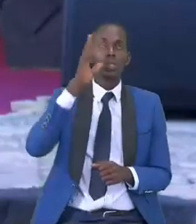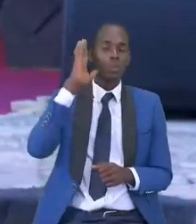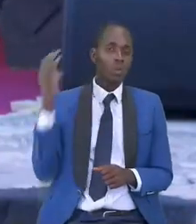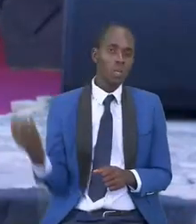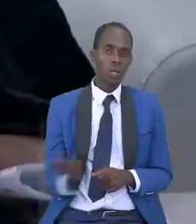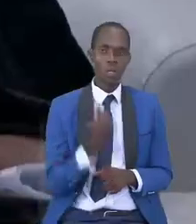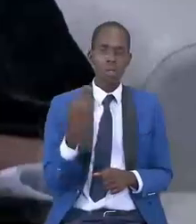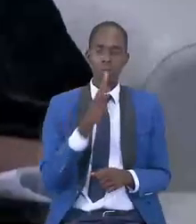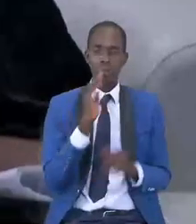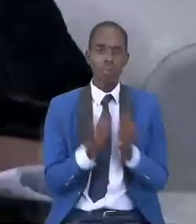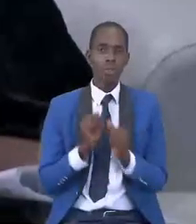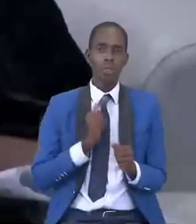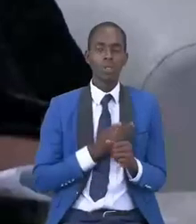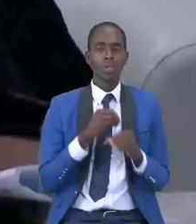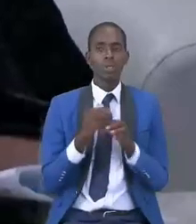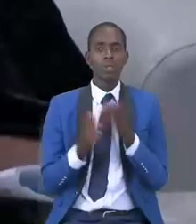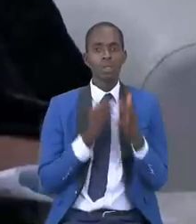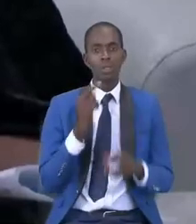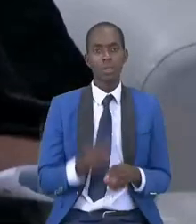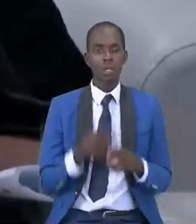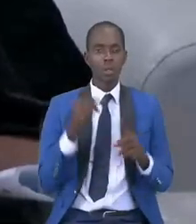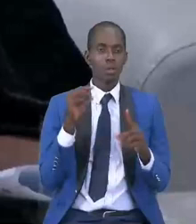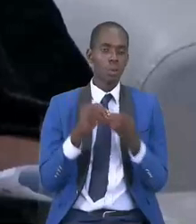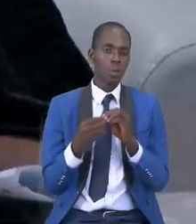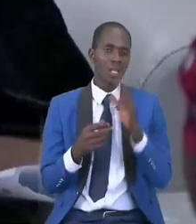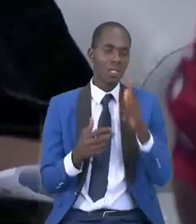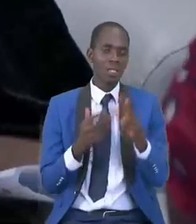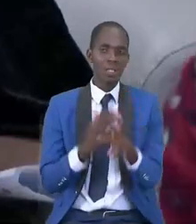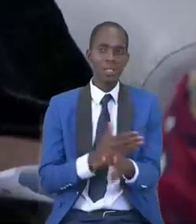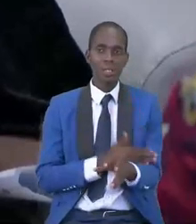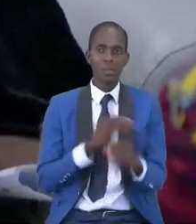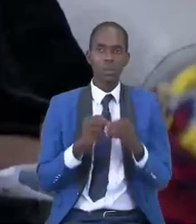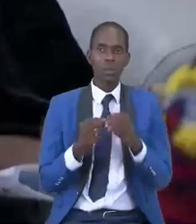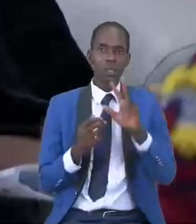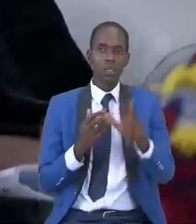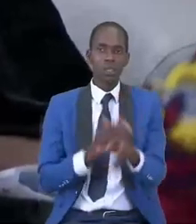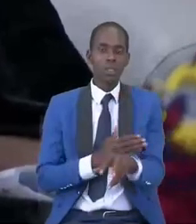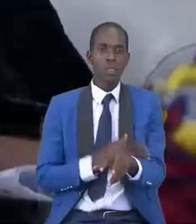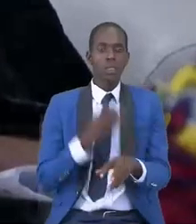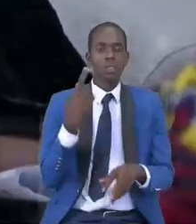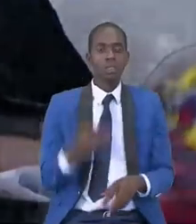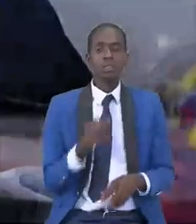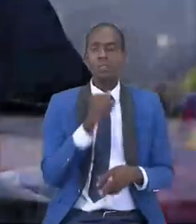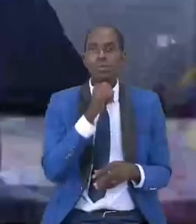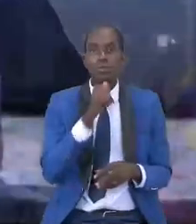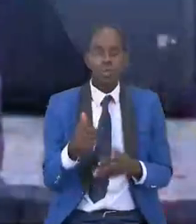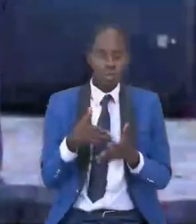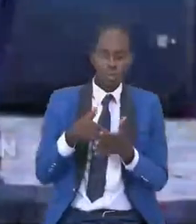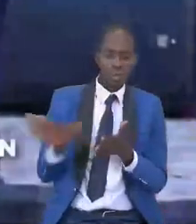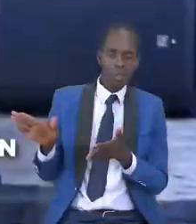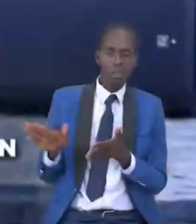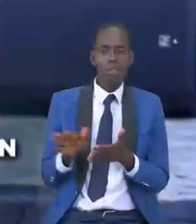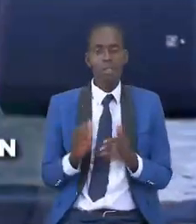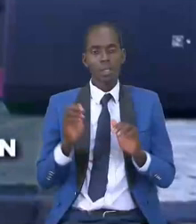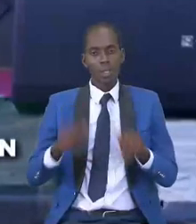Et il sera toujours avec nous au nom de Jésus. Troisième élément dans le premier point, la conviction